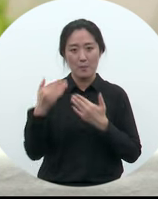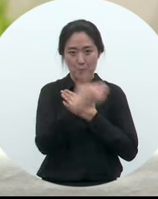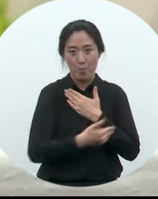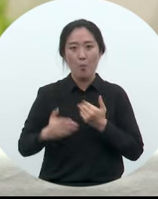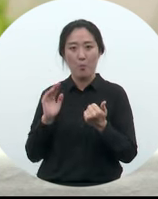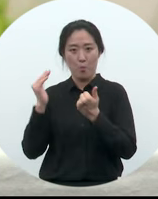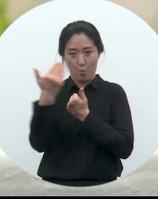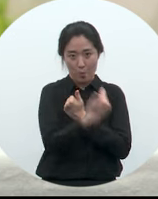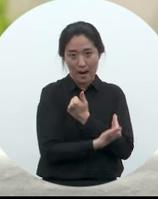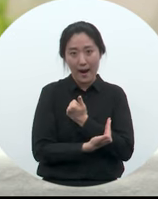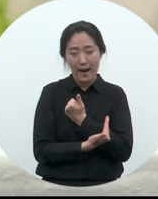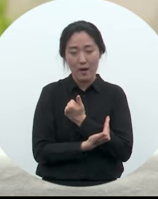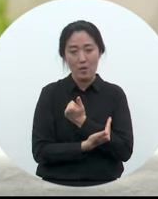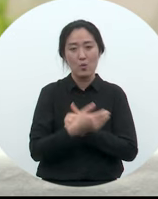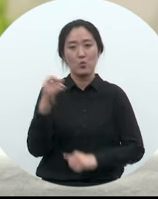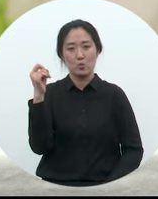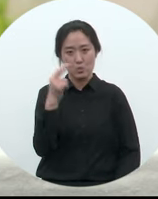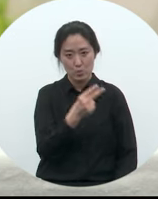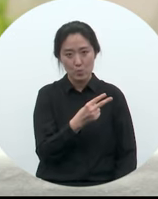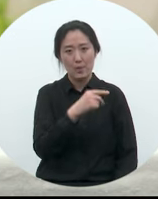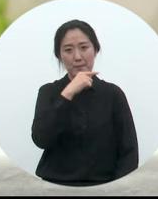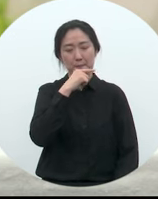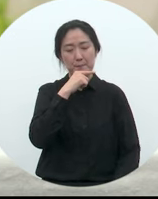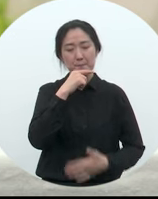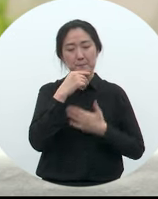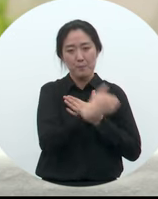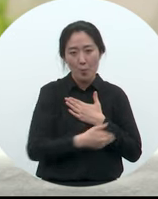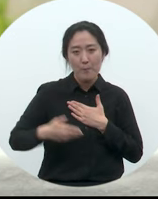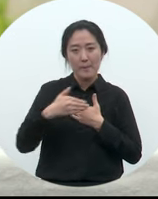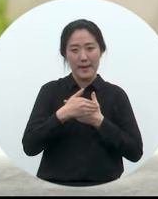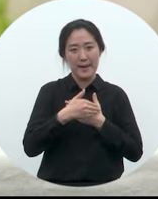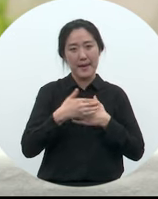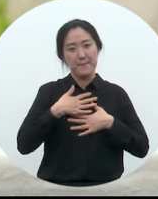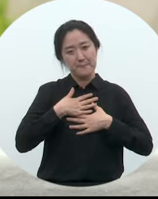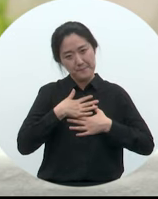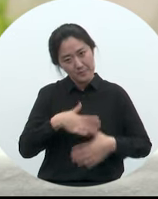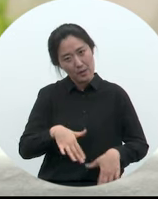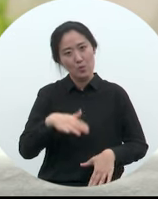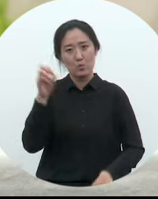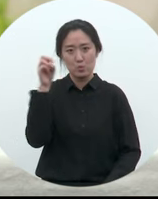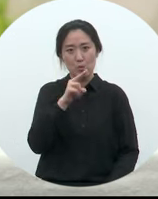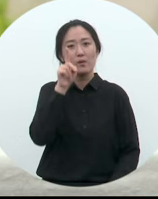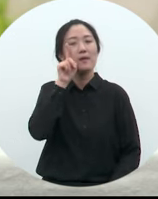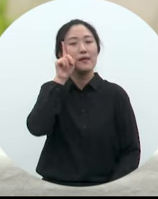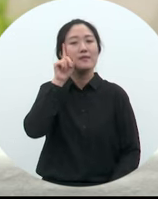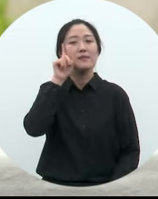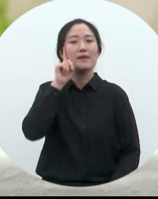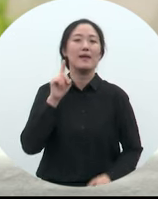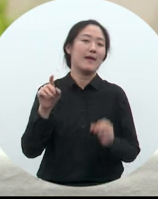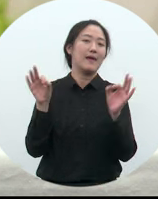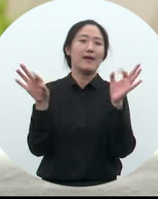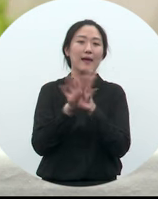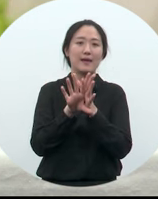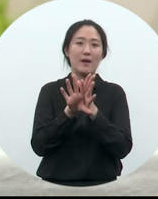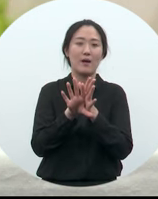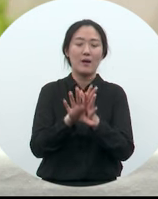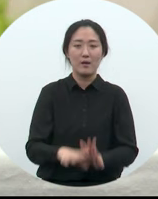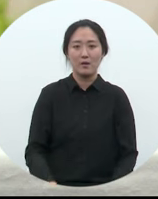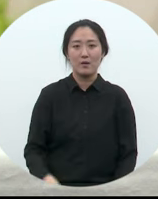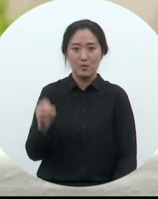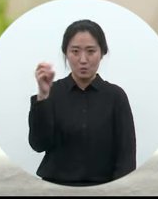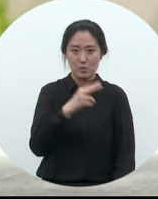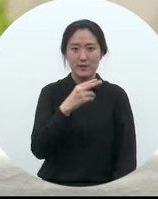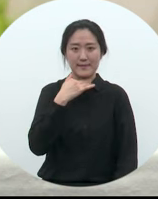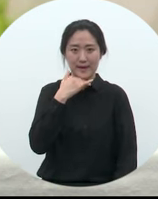있고 면역력을 증진시켜주고 피로를 풀어주면서 스트레스를 없애주는 역할을 가지고 있고